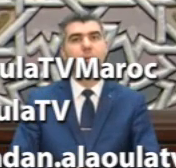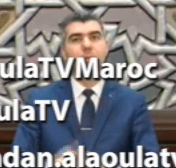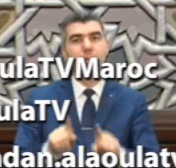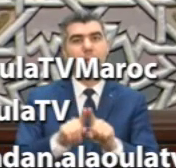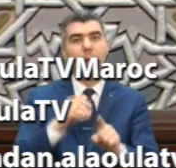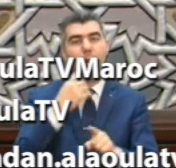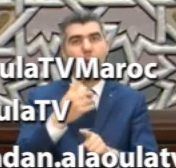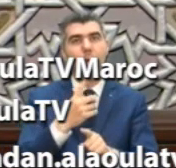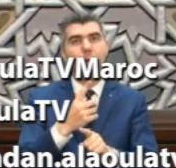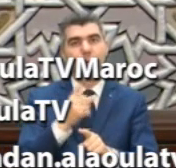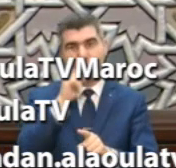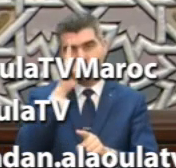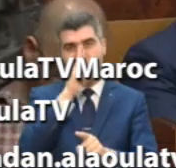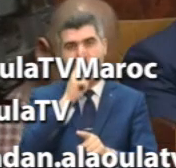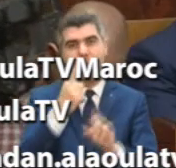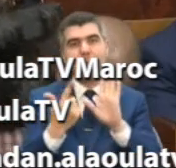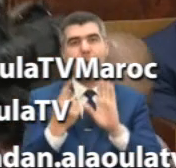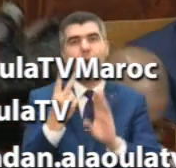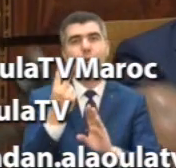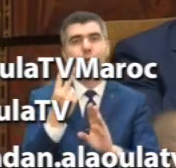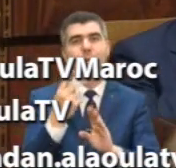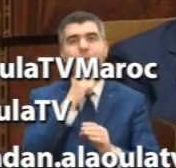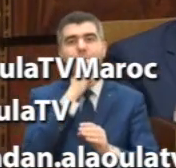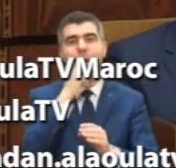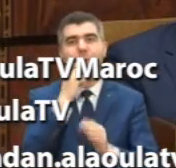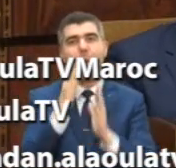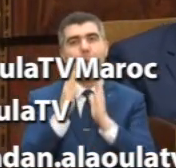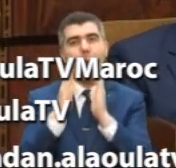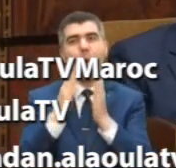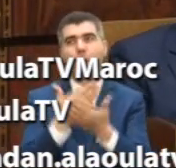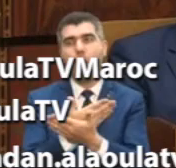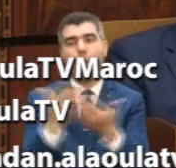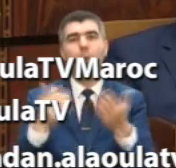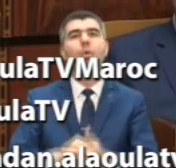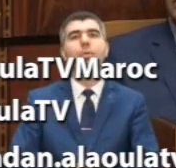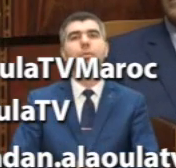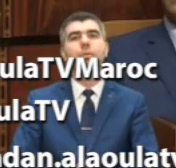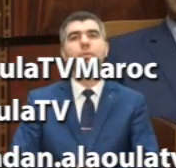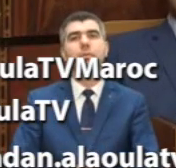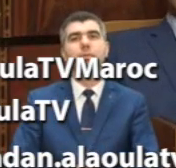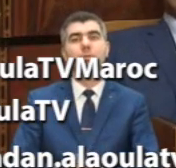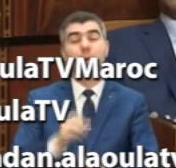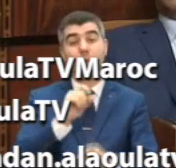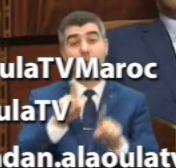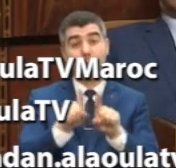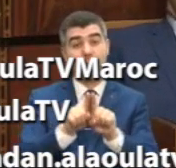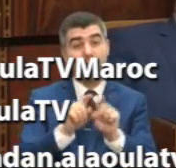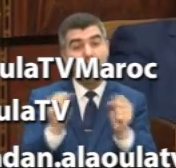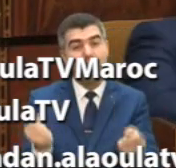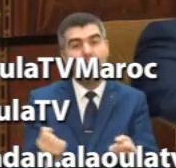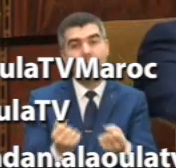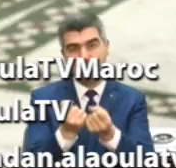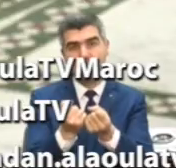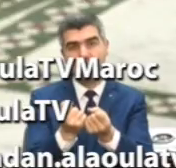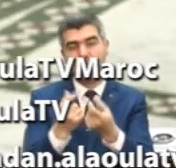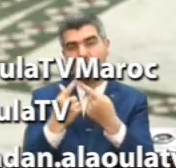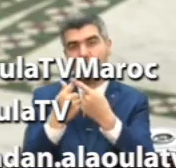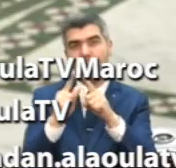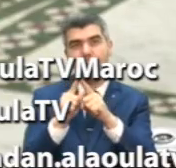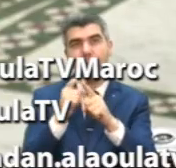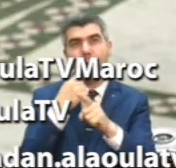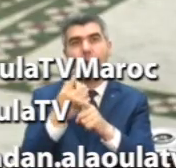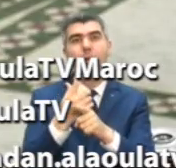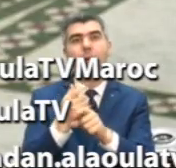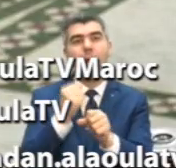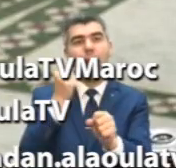مباركة. كي كتعرفوا يشكل النهوض بمنظومة التعليم بالوسط القروي من أهم الأولويات